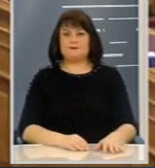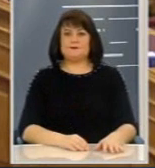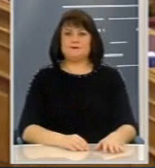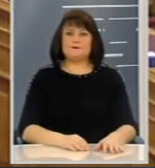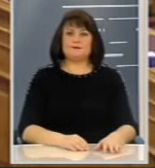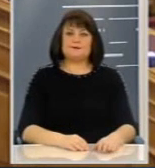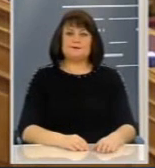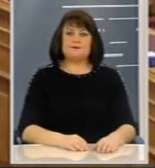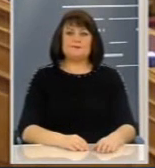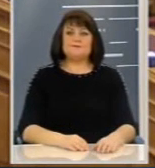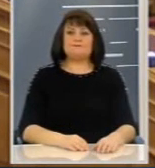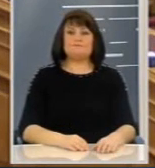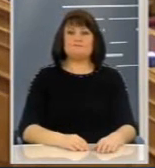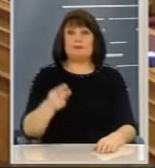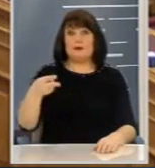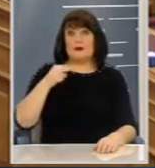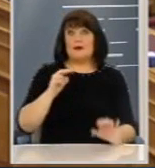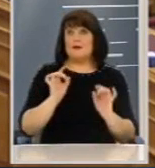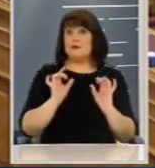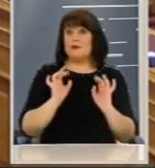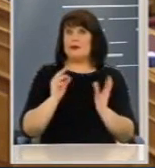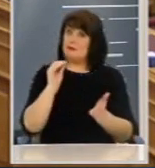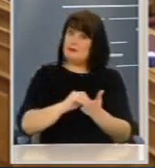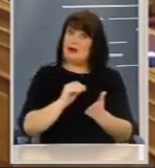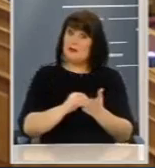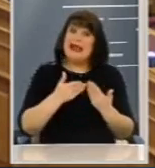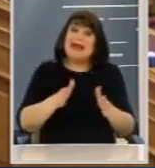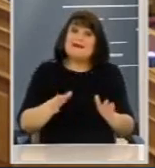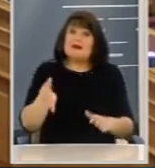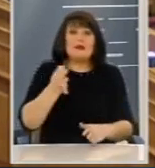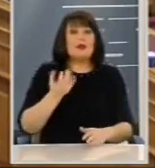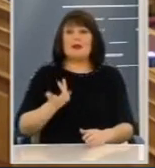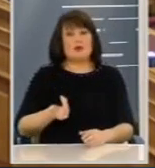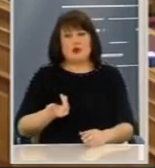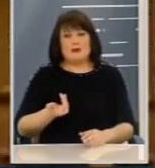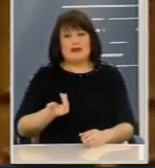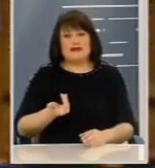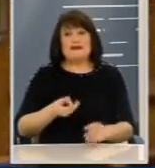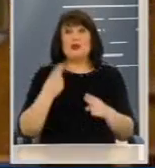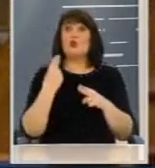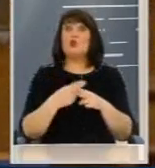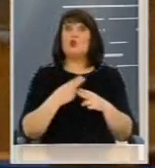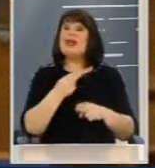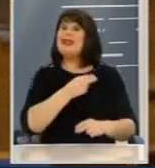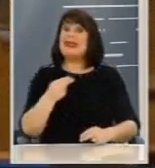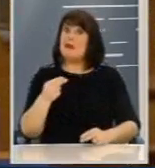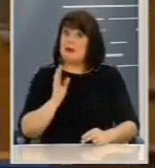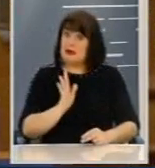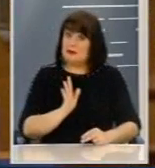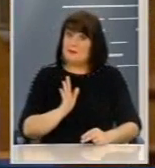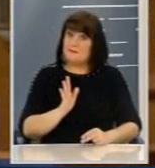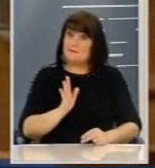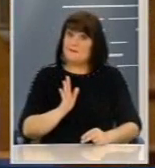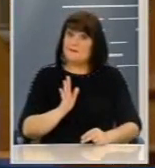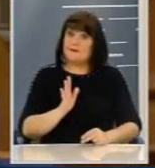Δεν απαντήσατε προφανώς για άλλη μια φορά ευθέως στο κρίσιμο ζήτημα